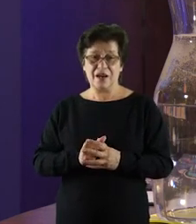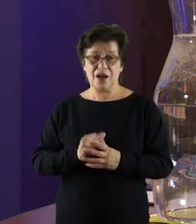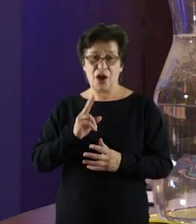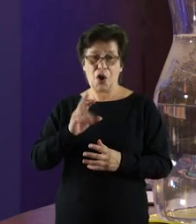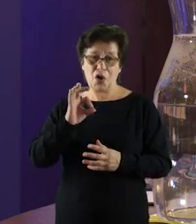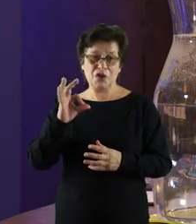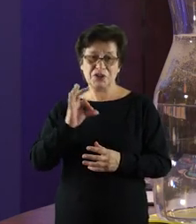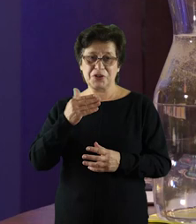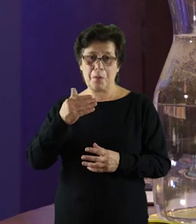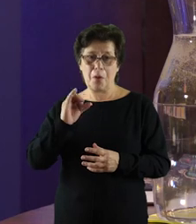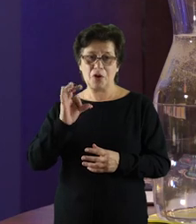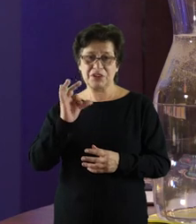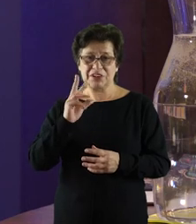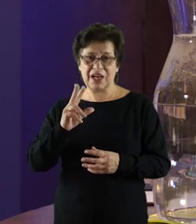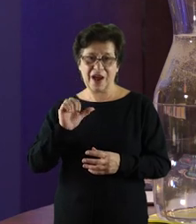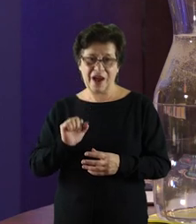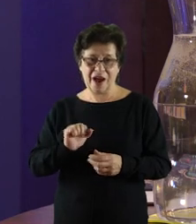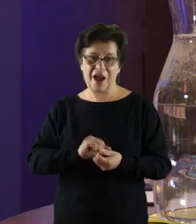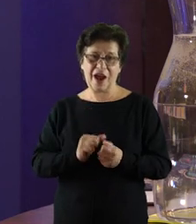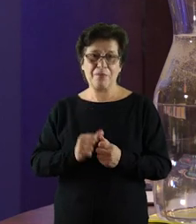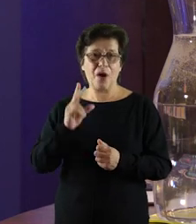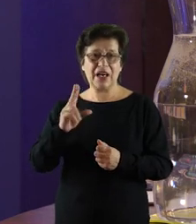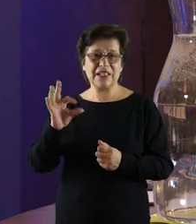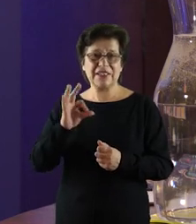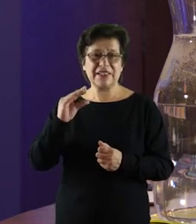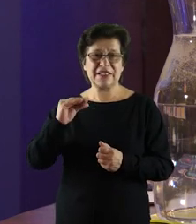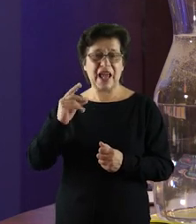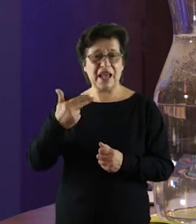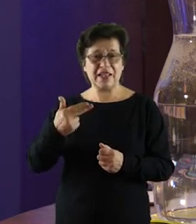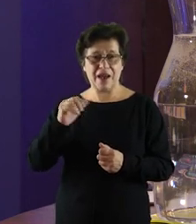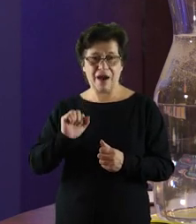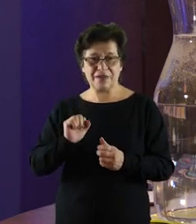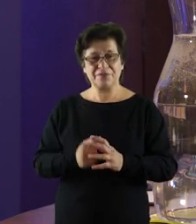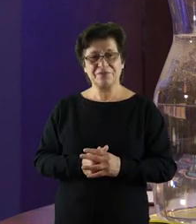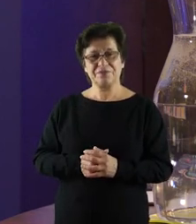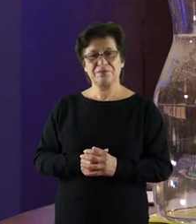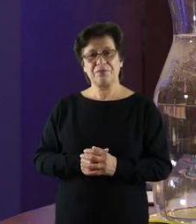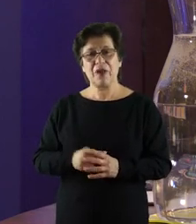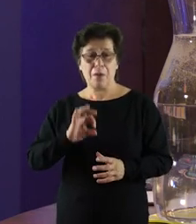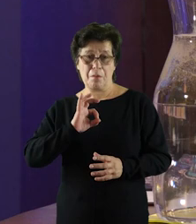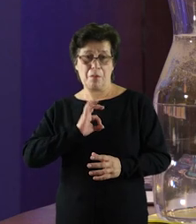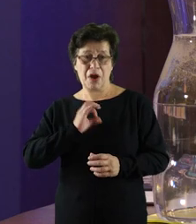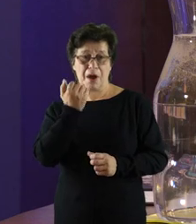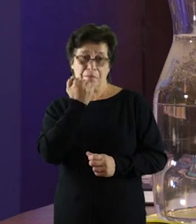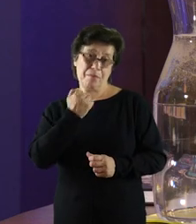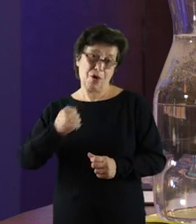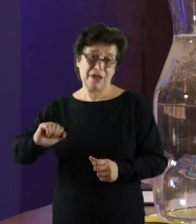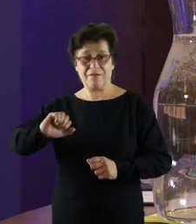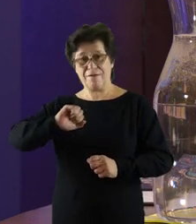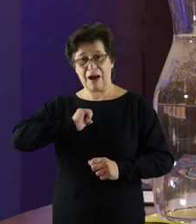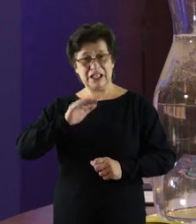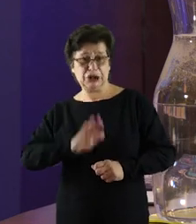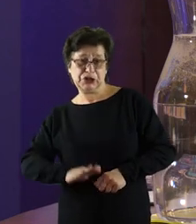Kosmoska albo Kryspin i Ksenia. Kryspin to bohater Grzesia, Ksenia to moja bohaterka. Fajne dzieciaki,